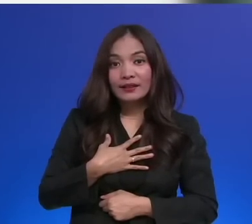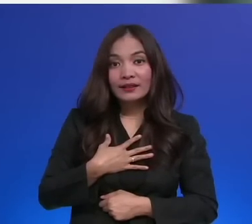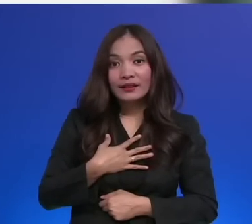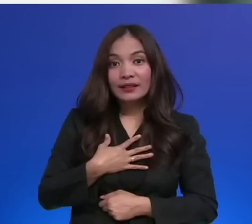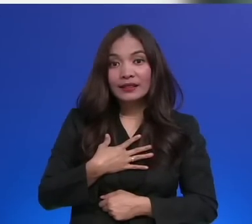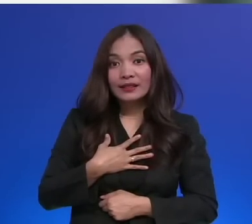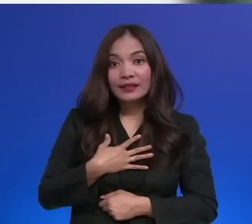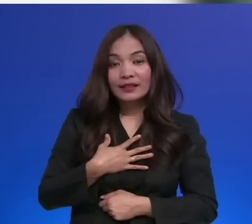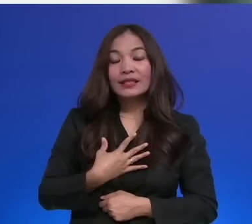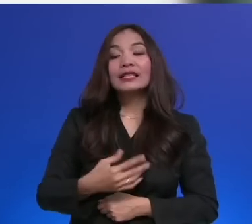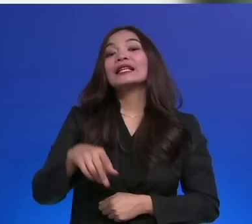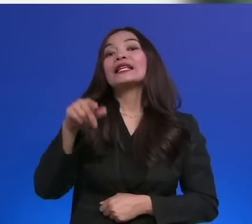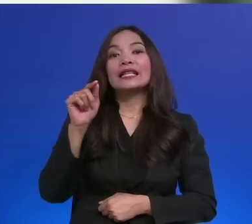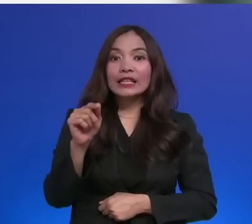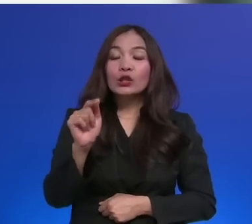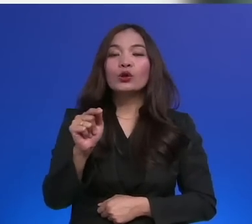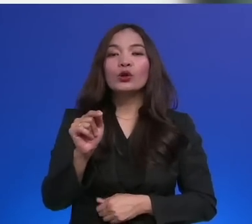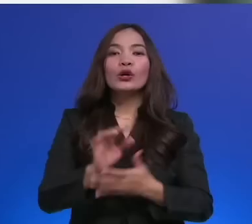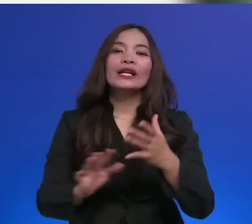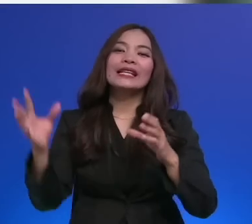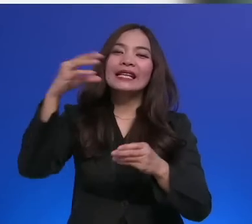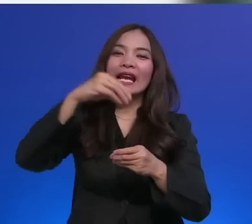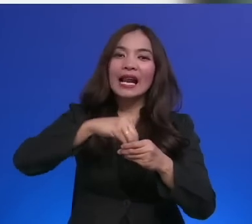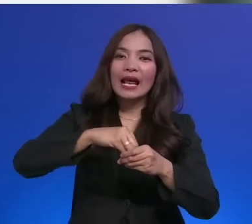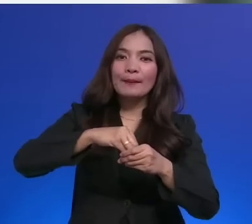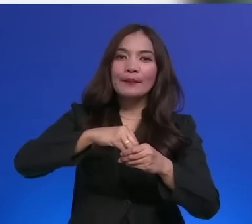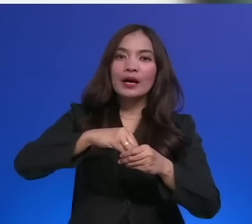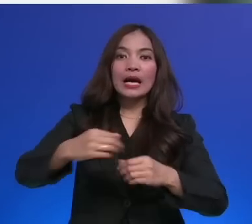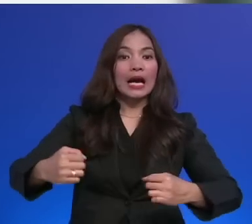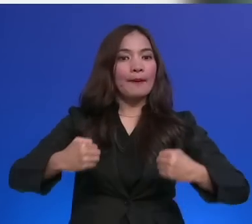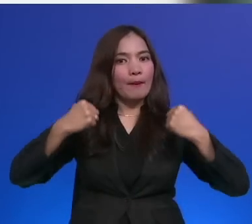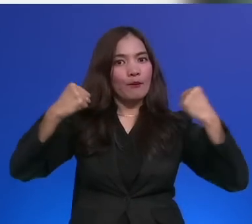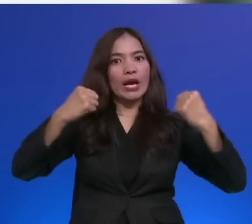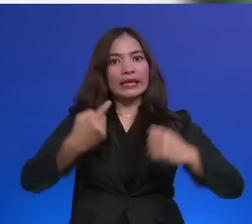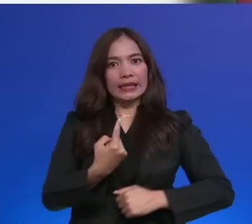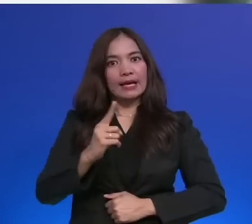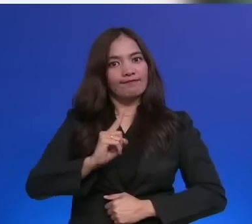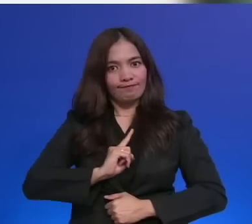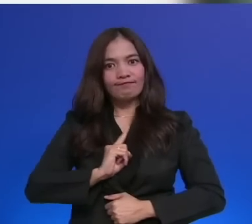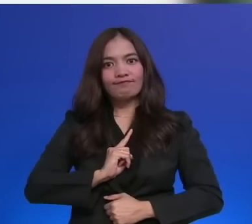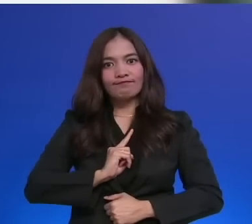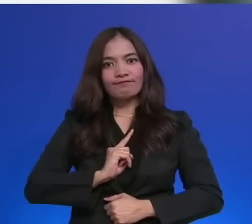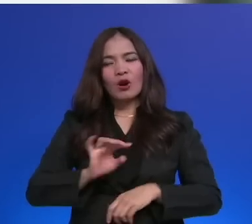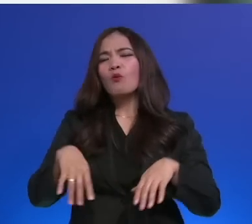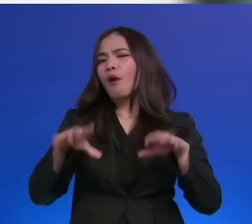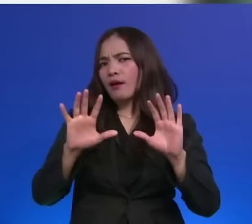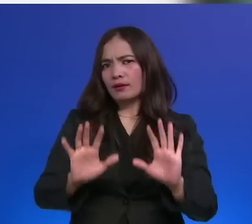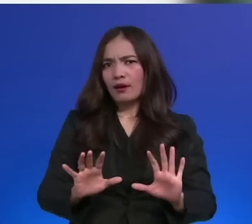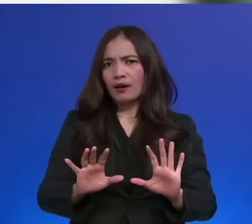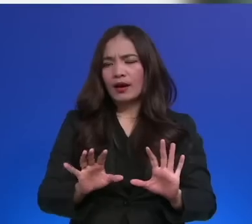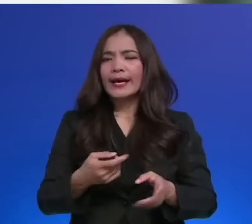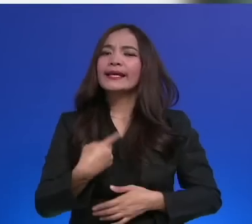itu ada di dalam jangkauan kemampuan kita. Ya banyak hal ya yang